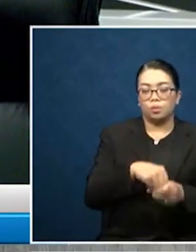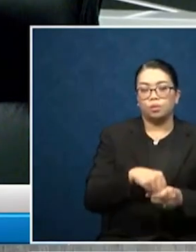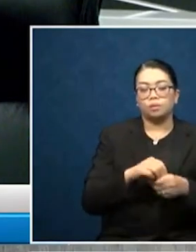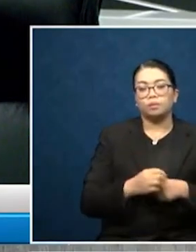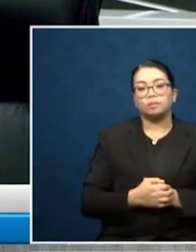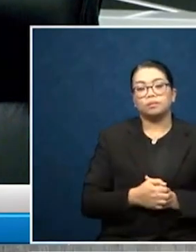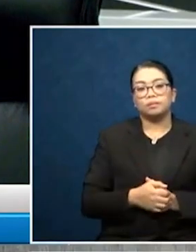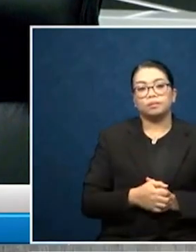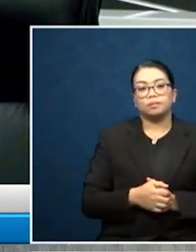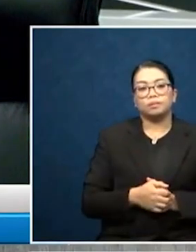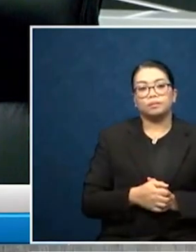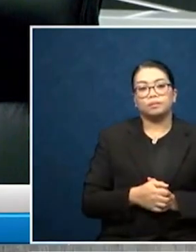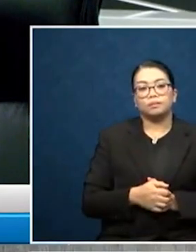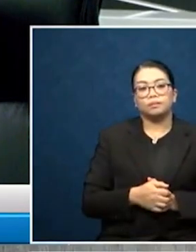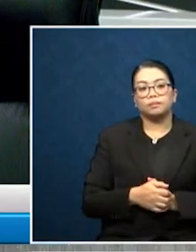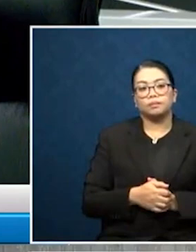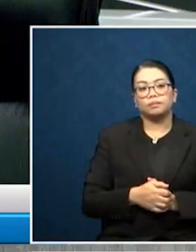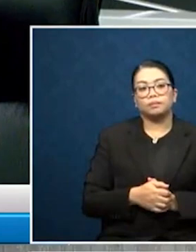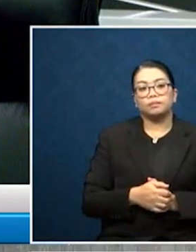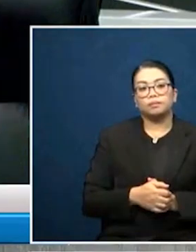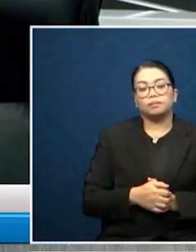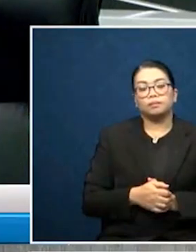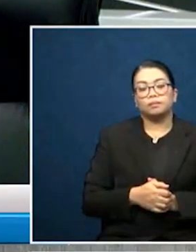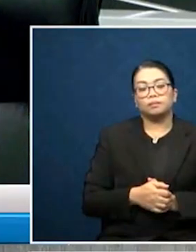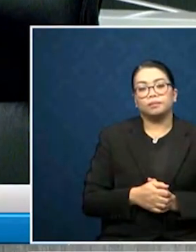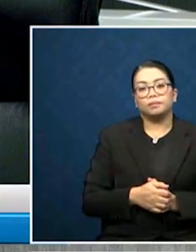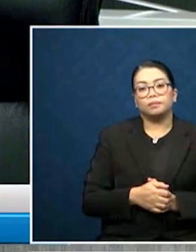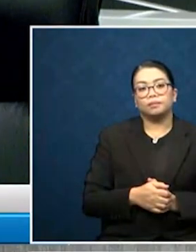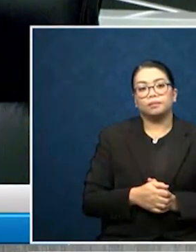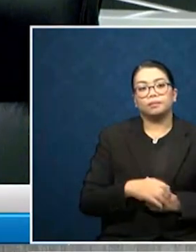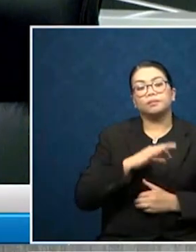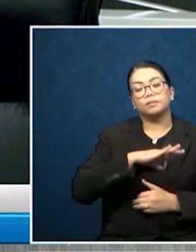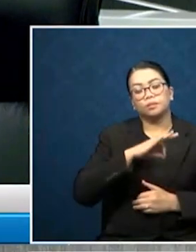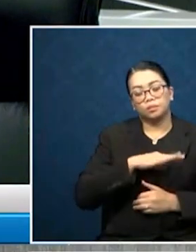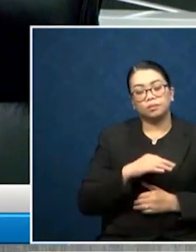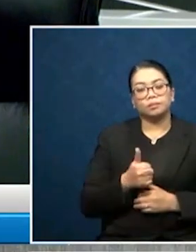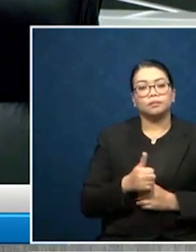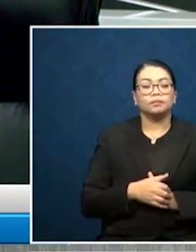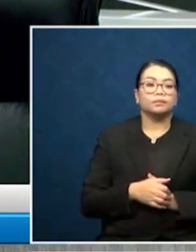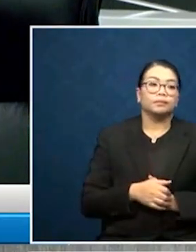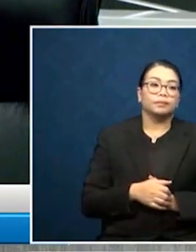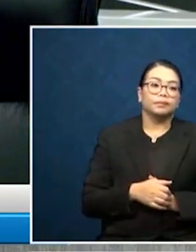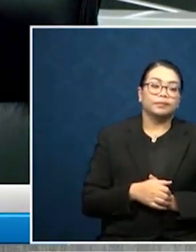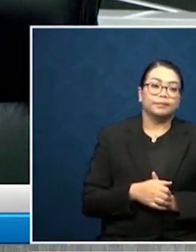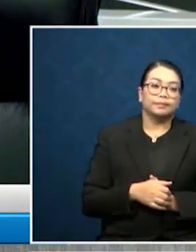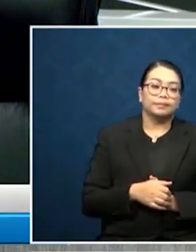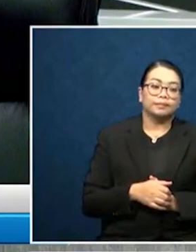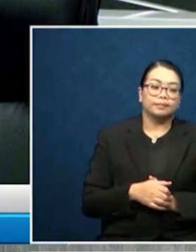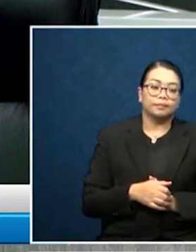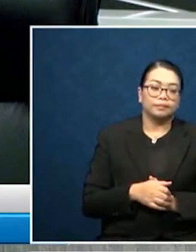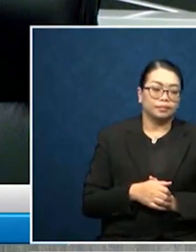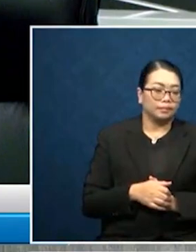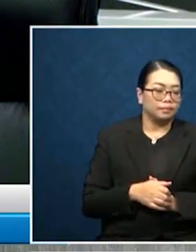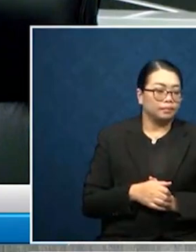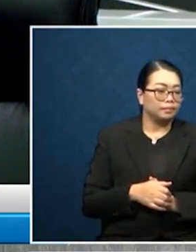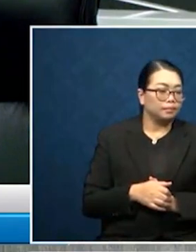ไรผมมีข้อสังเกตงบการเดินทางปี2566ใช้งบ40ล้านบาทบางเดือนบอร์ดกสท